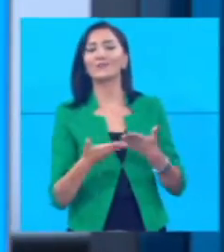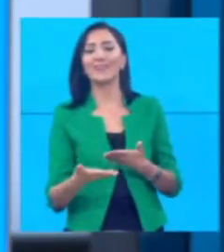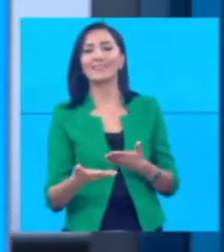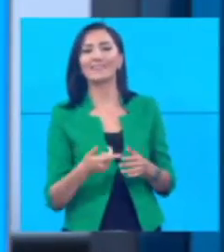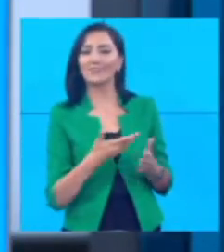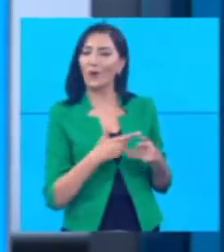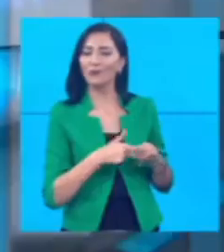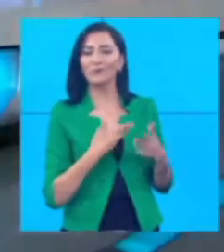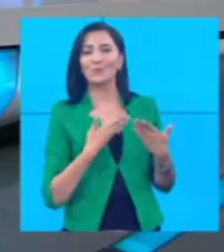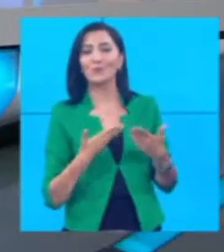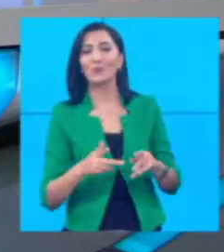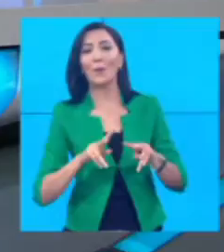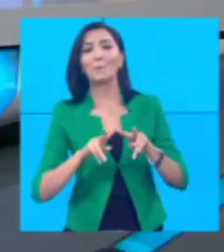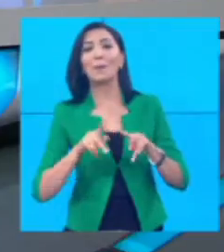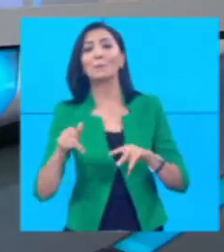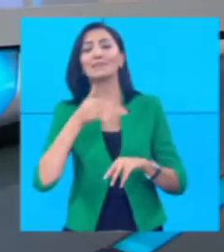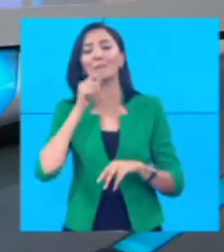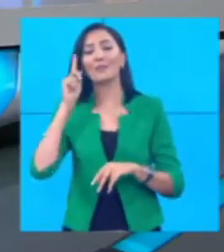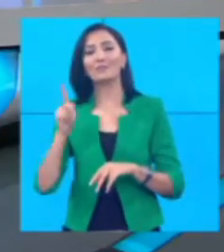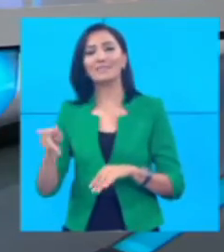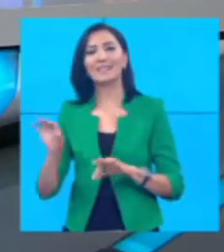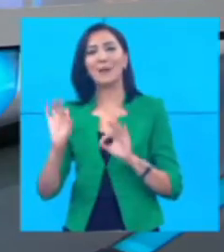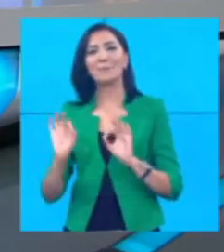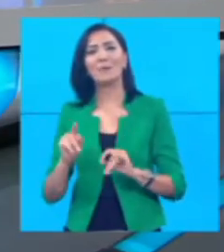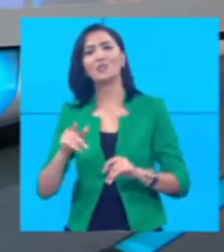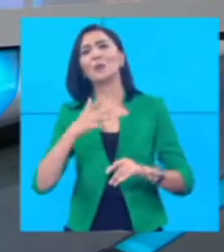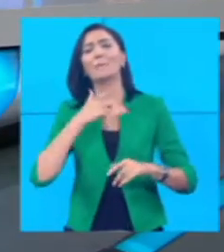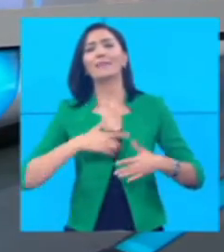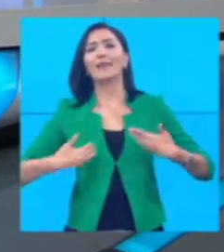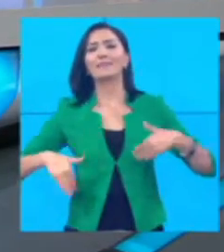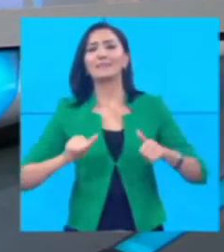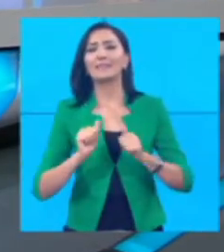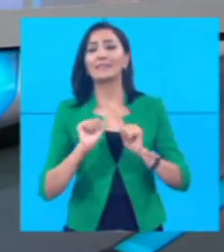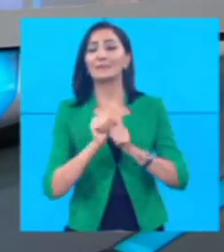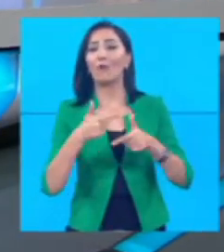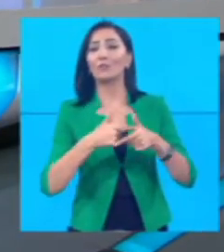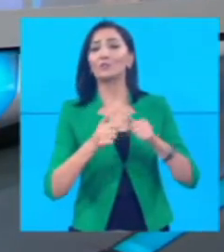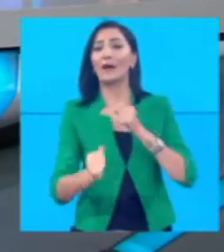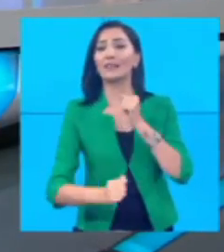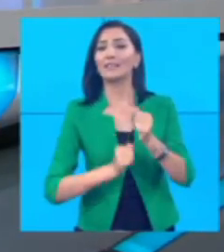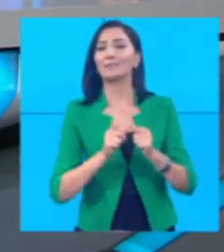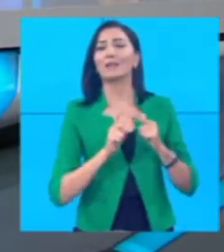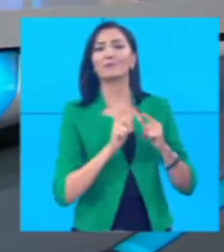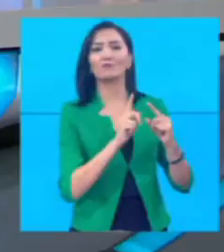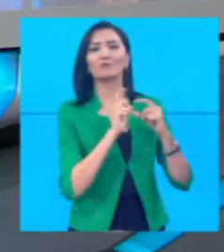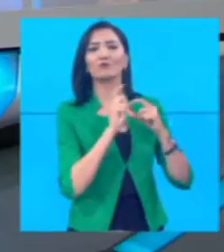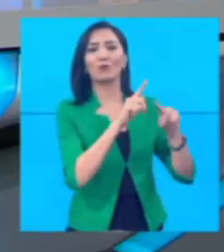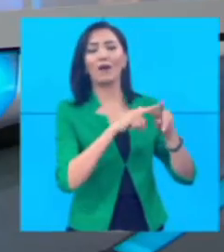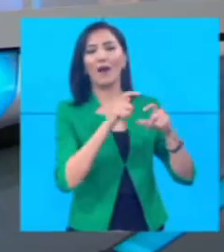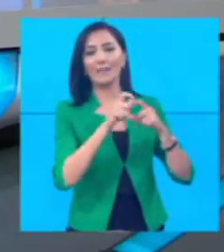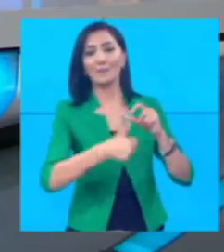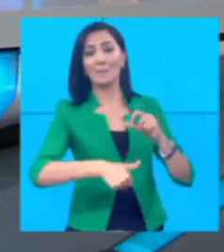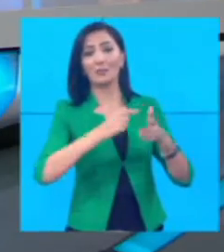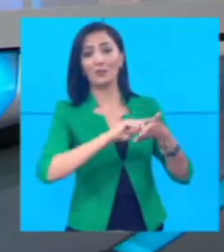geldiniz. Hoş bulduk. Mehmet abi, ilk önce senden başlayalım istersen. Bedensel Engelliler Spor Federasyonu'nda atletizmden sorumlu